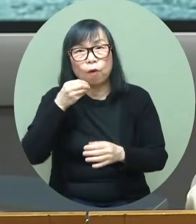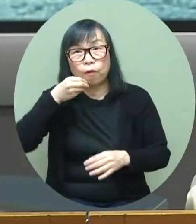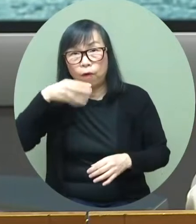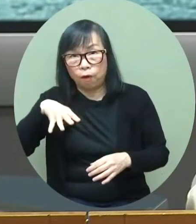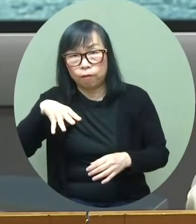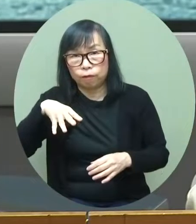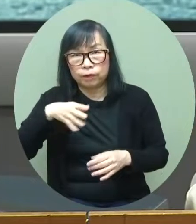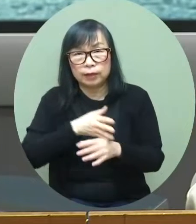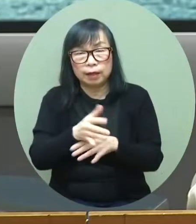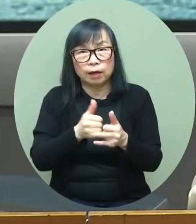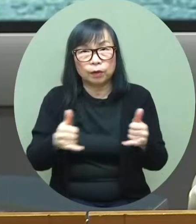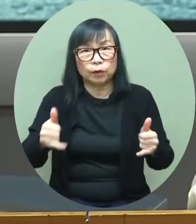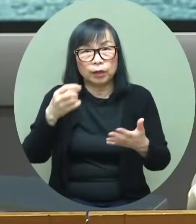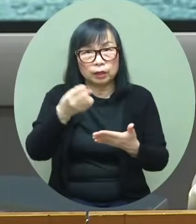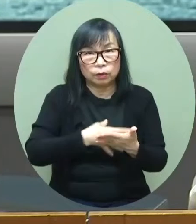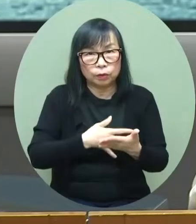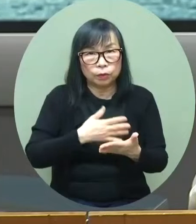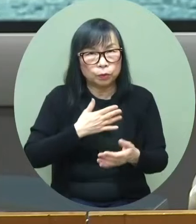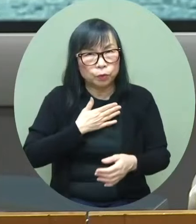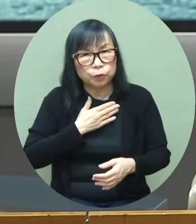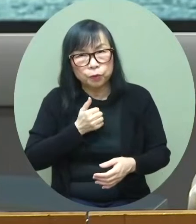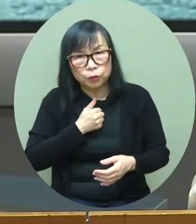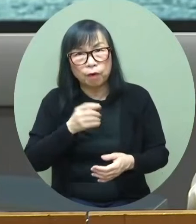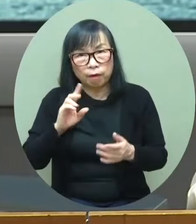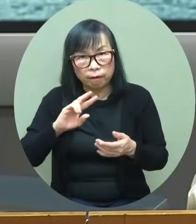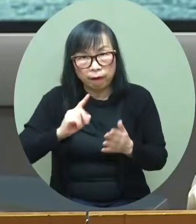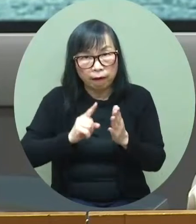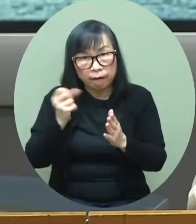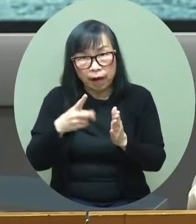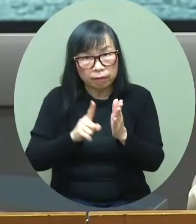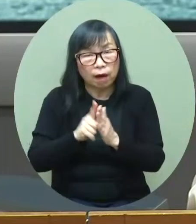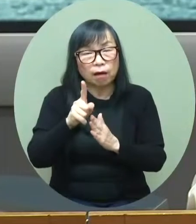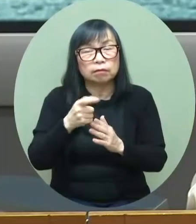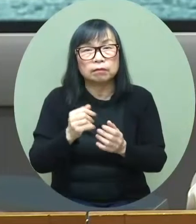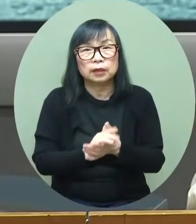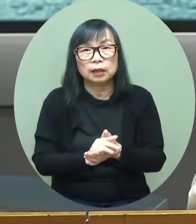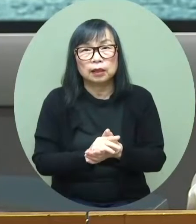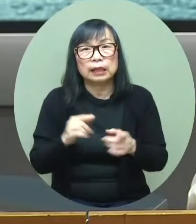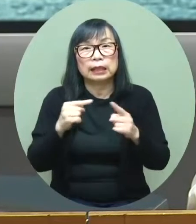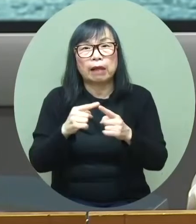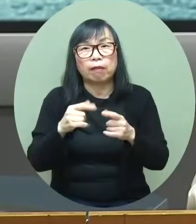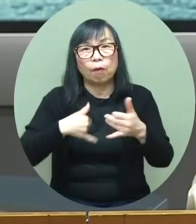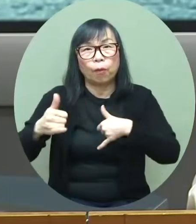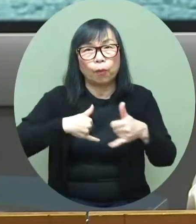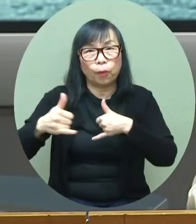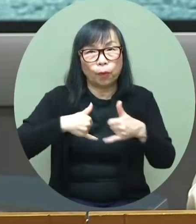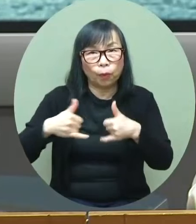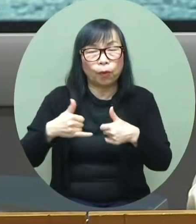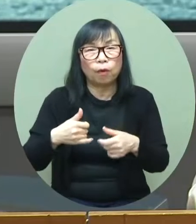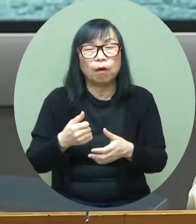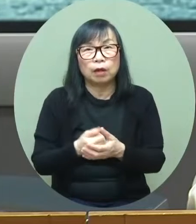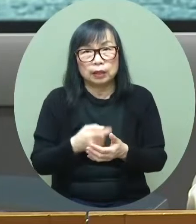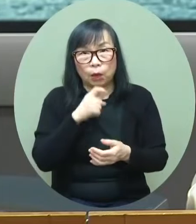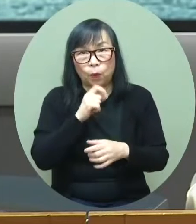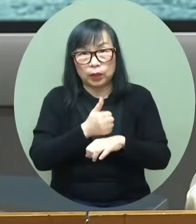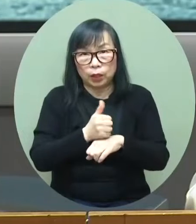嗰個社交距離咧，我哋都預咗可能都會有一啲反彈嘅，因為呢啲都係一個人流多咗嘅話咧，咁其實都係